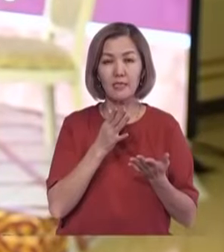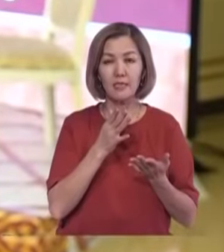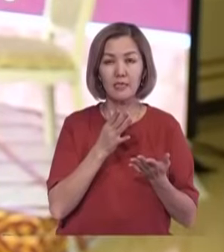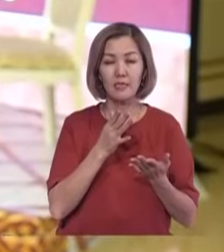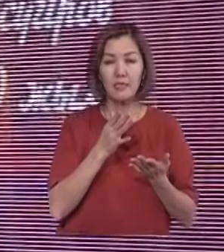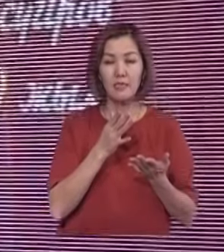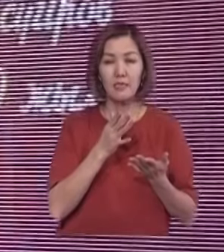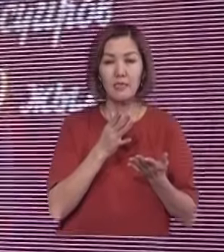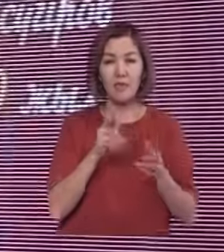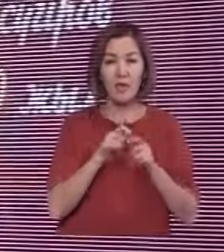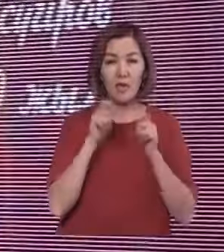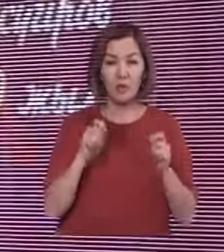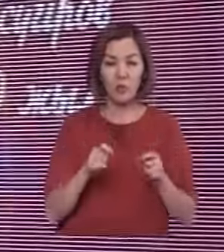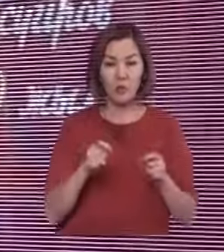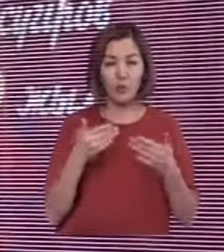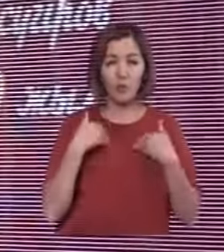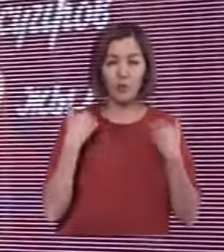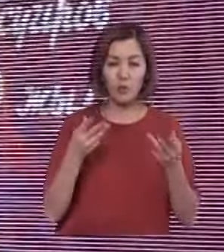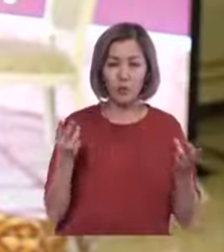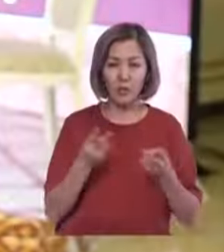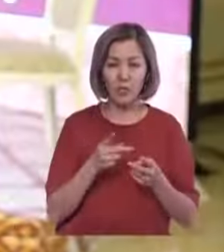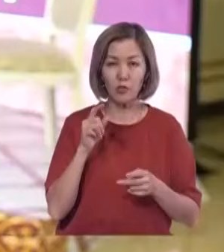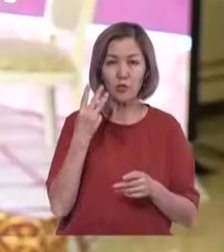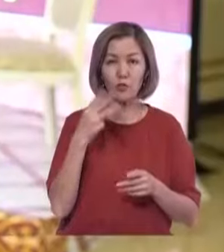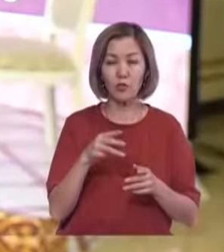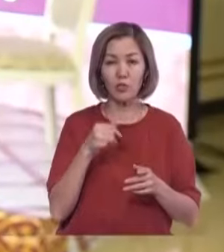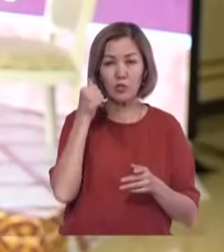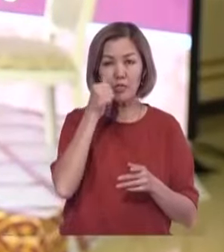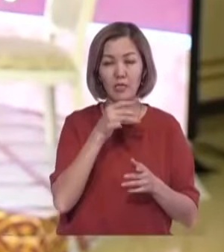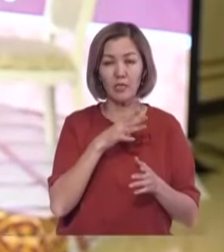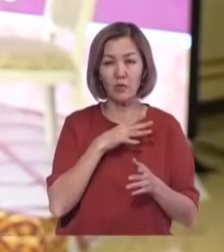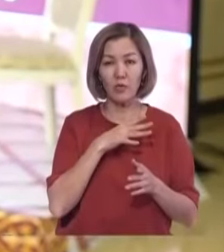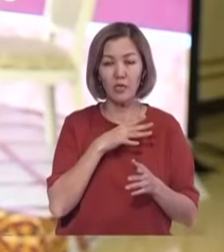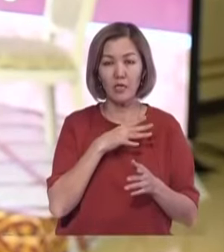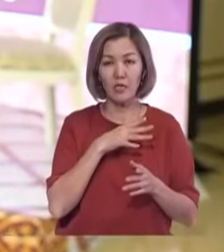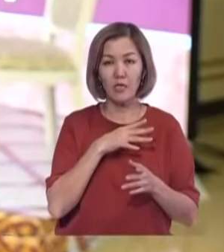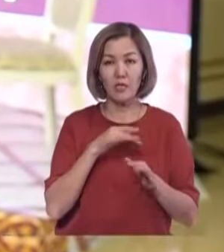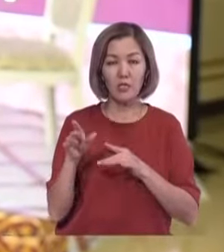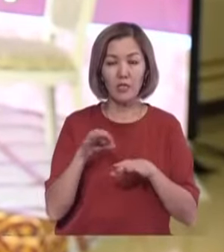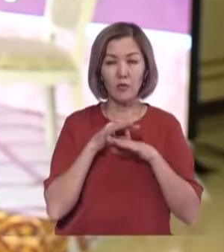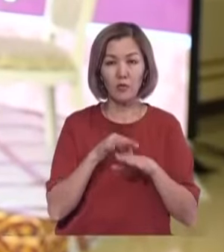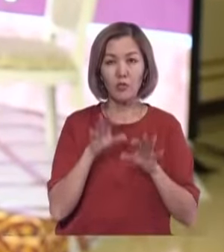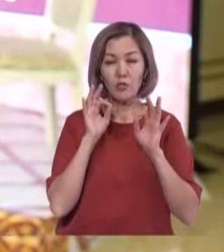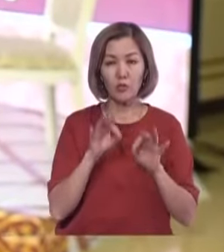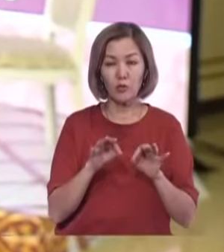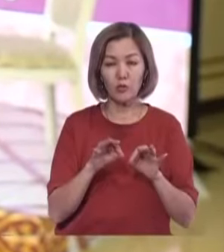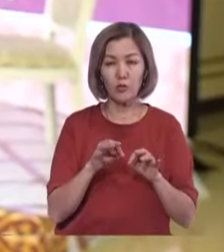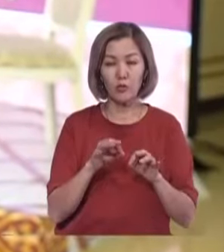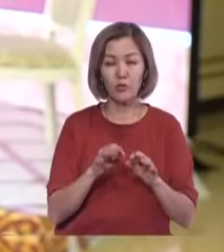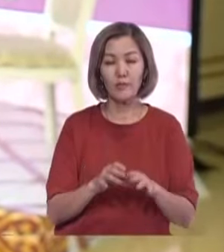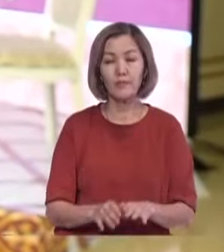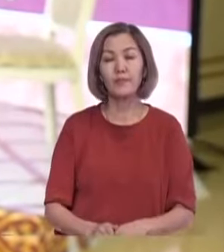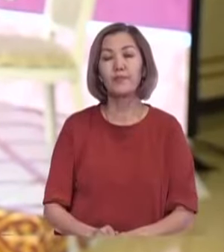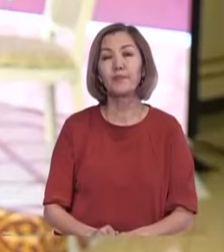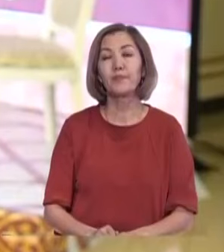өздерінің талантын ашу, көрсету болмақ. 130 жылдығына орай осындай шараны өткізіліп отырғанда өте заңды, өте орынды деп